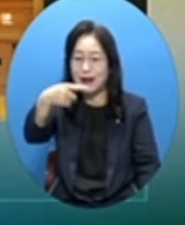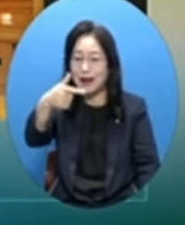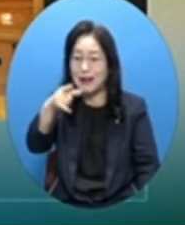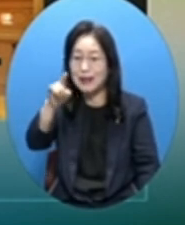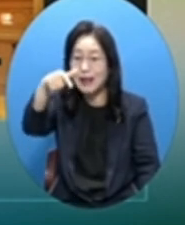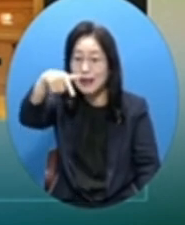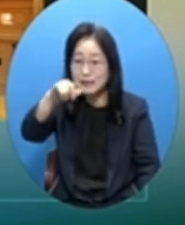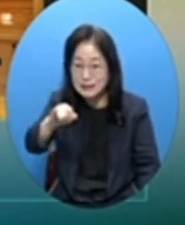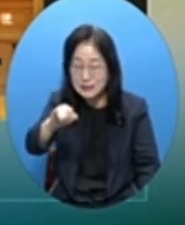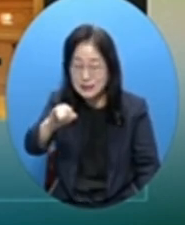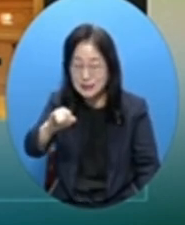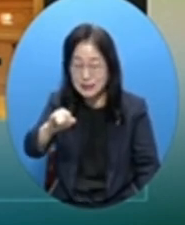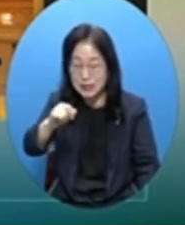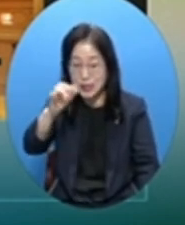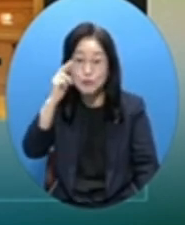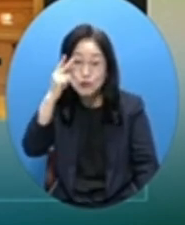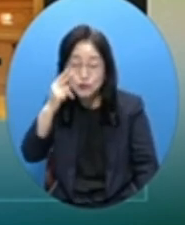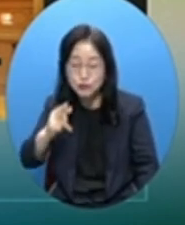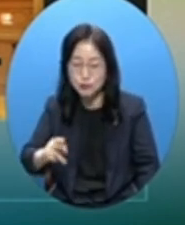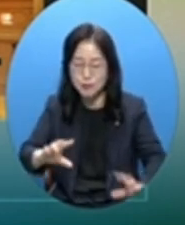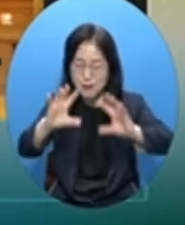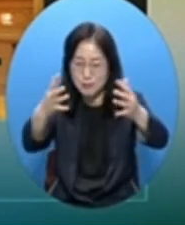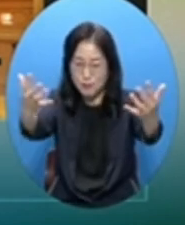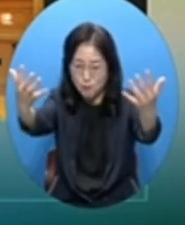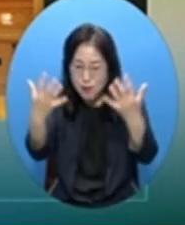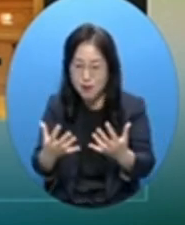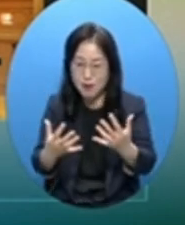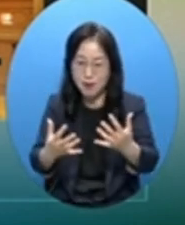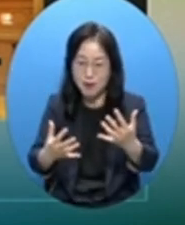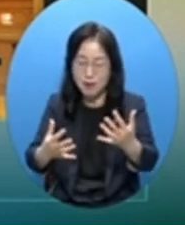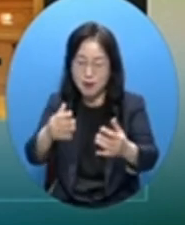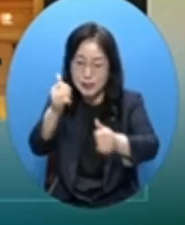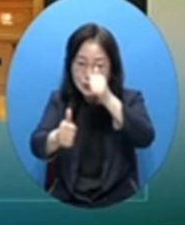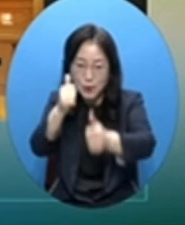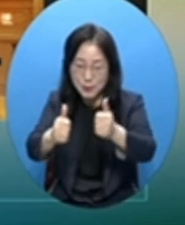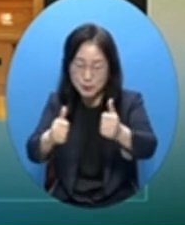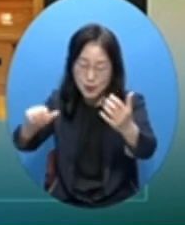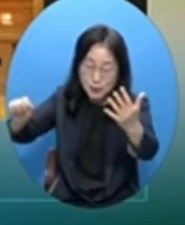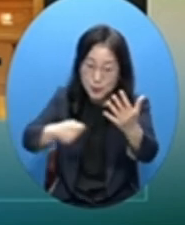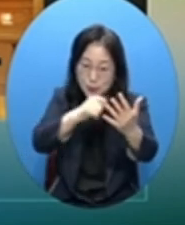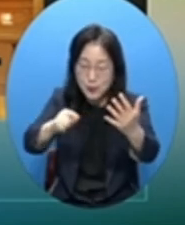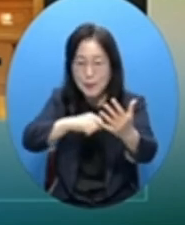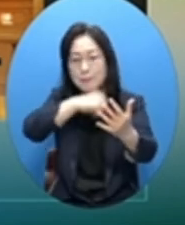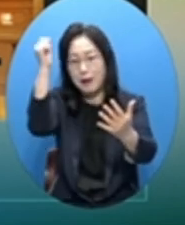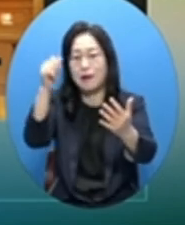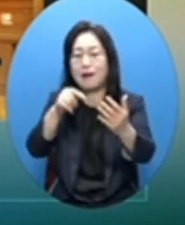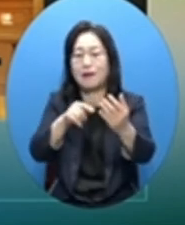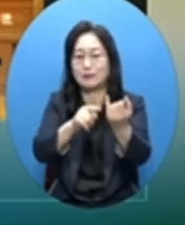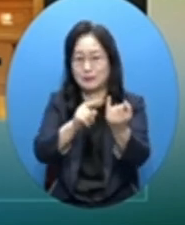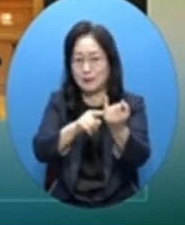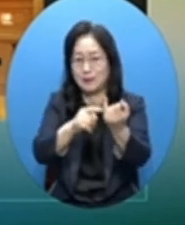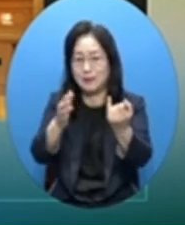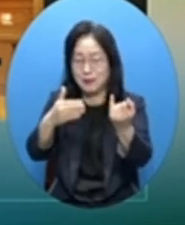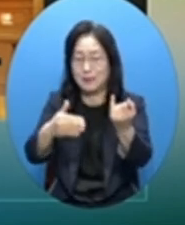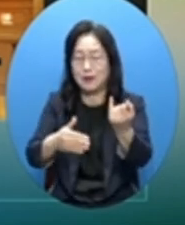초청되어 가서 그걸 써도 우승을 합니다 그곳에서 뉴저지 피라몬이 오키스락 악장에 눈에 띄게 되어서 미국에